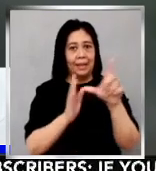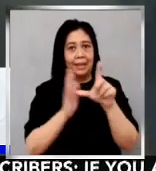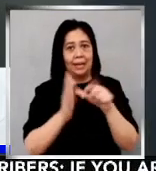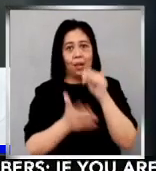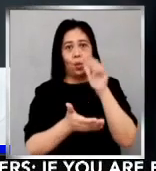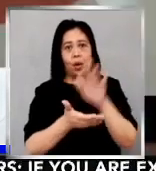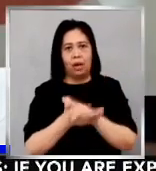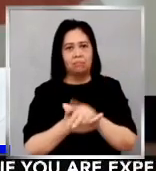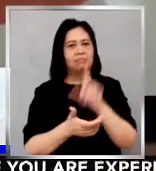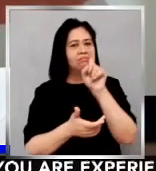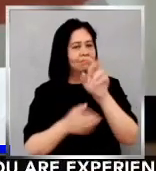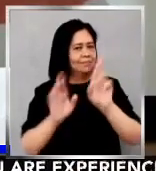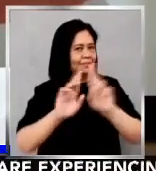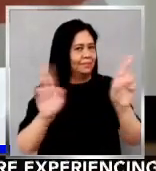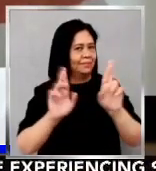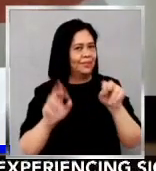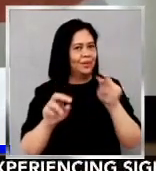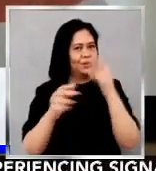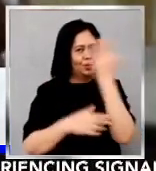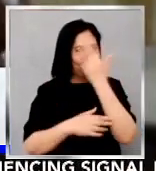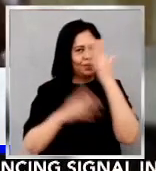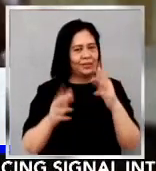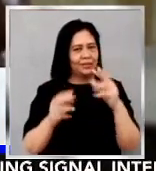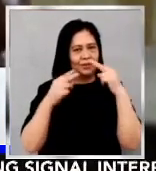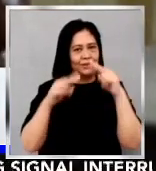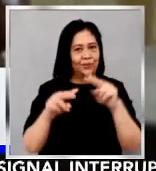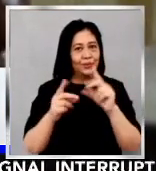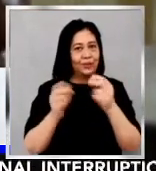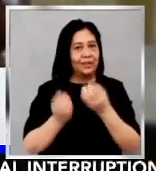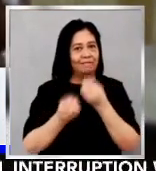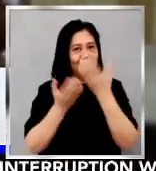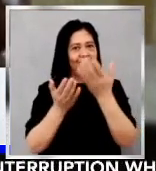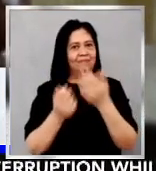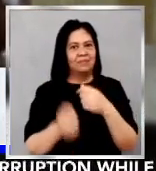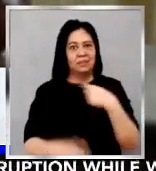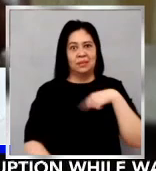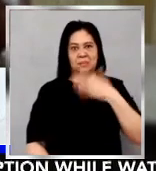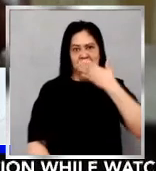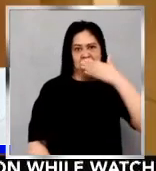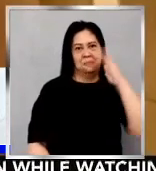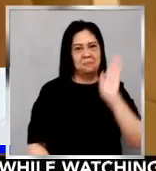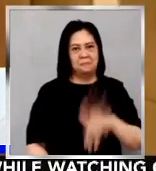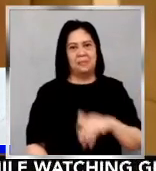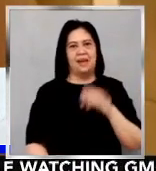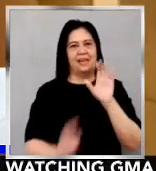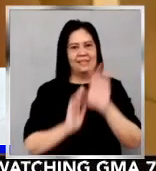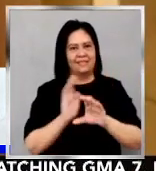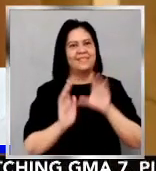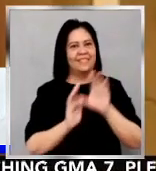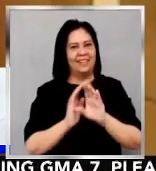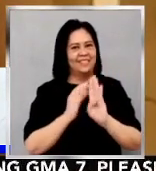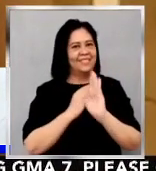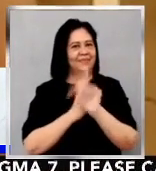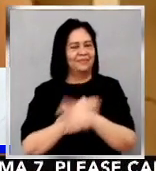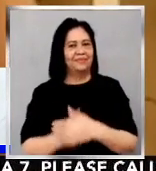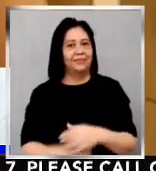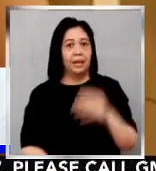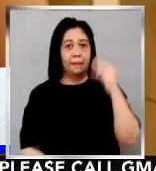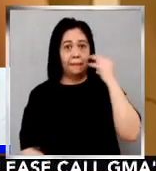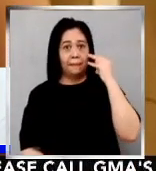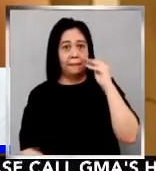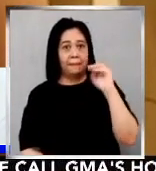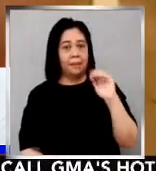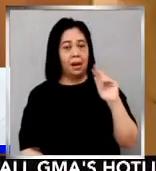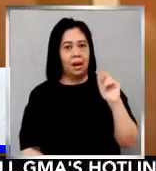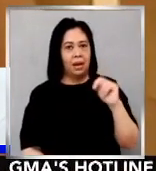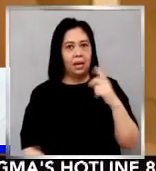mga manunood sa ihahasik niyang kasamaan sa kanyang pagbabalik. Si Mariam kasi titular, naglayas siya.